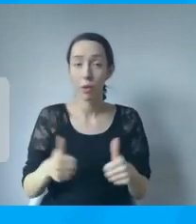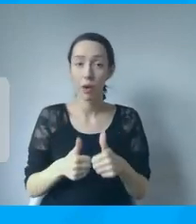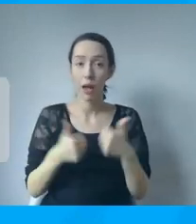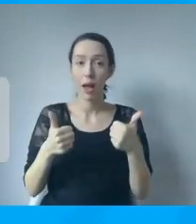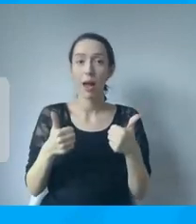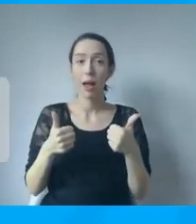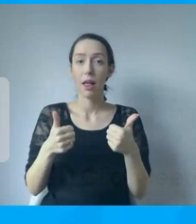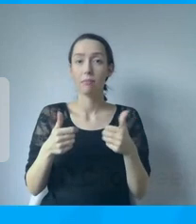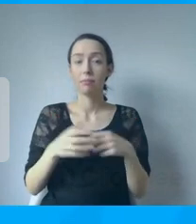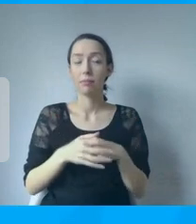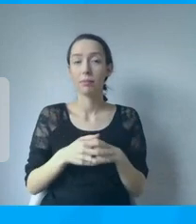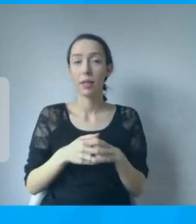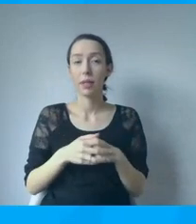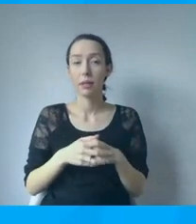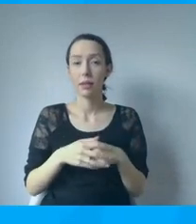pytanie. Kolejne.